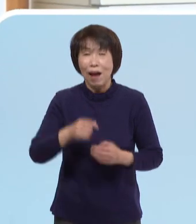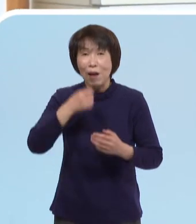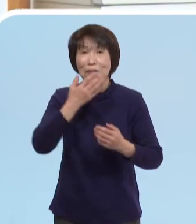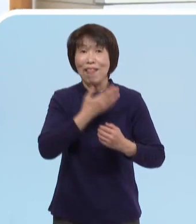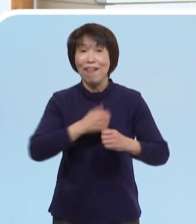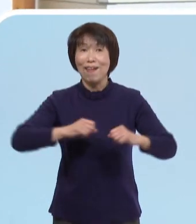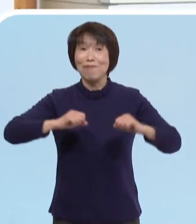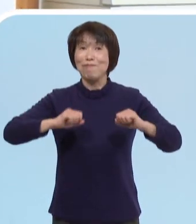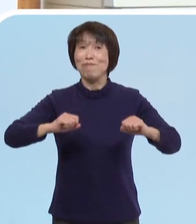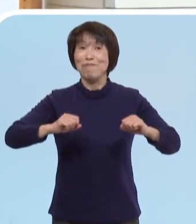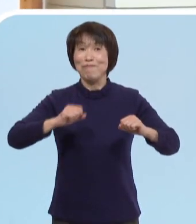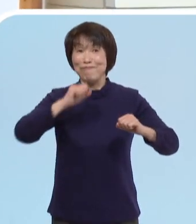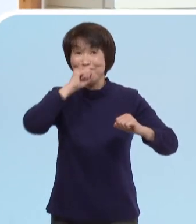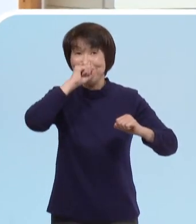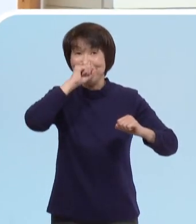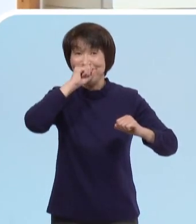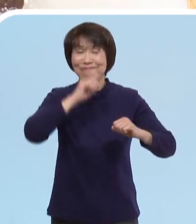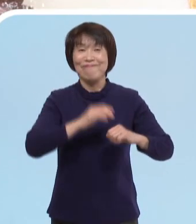もう元気はつらつです。